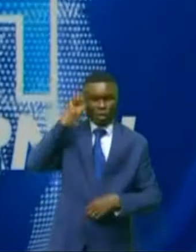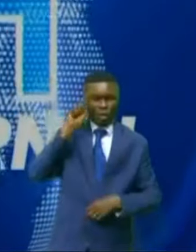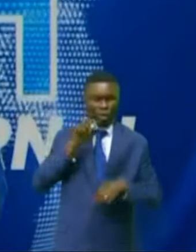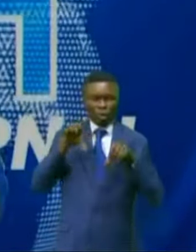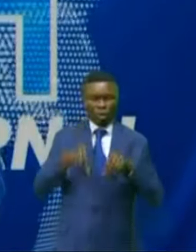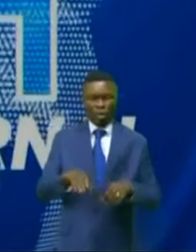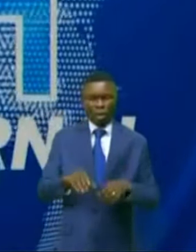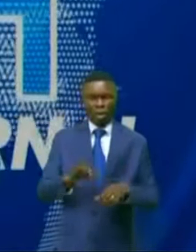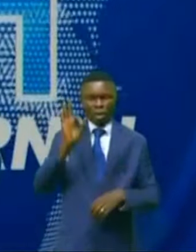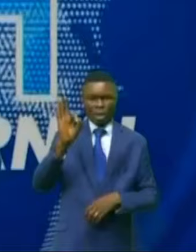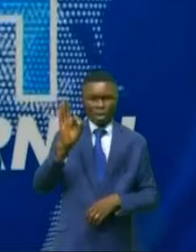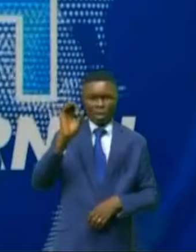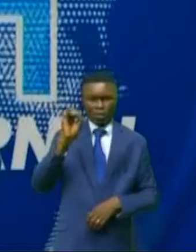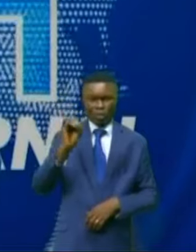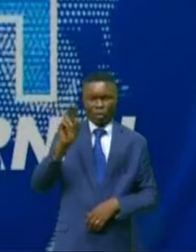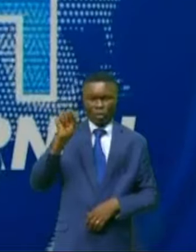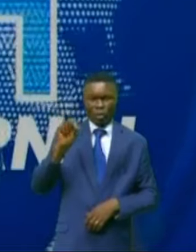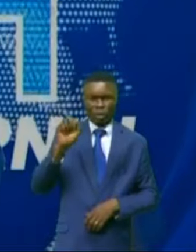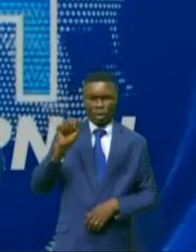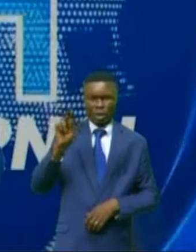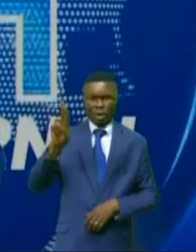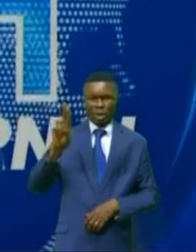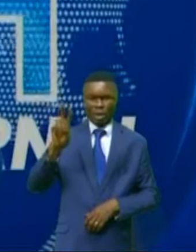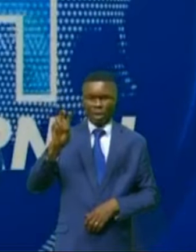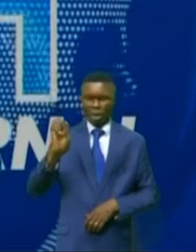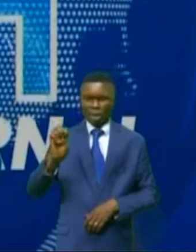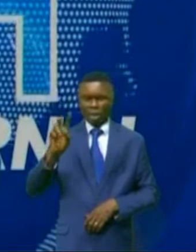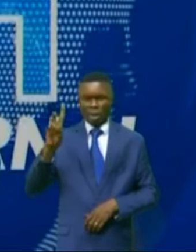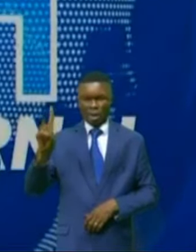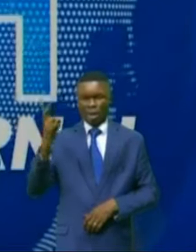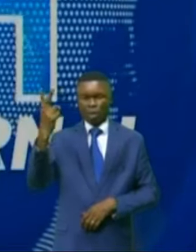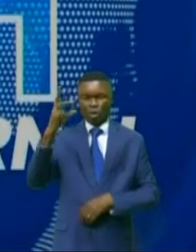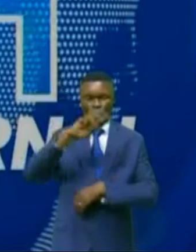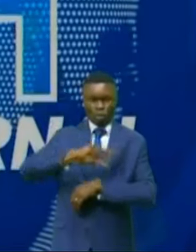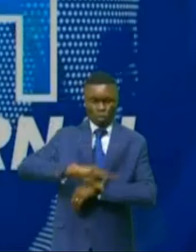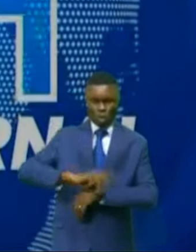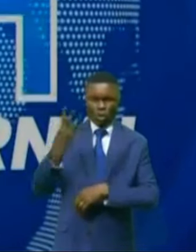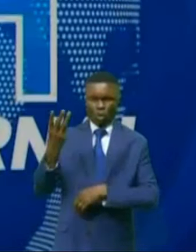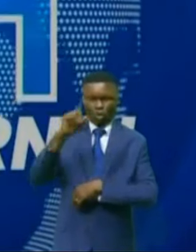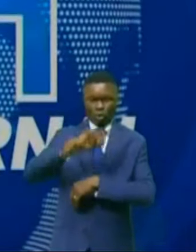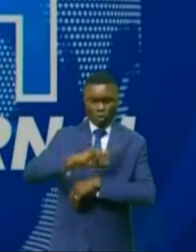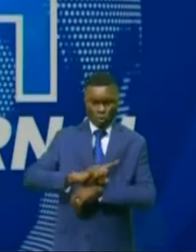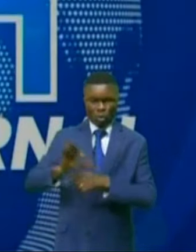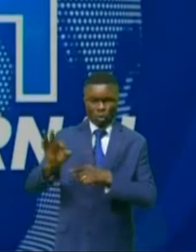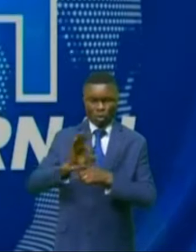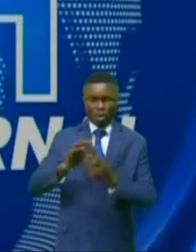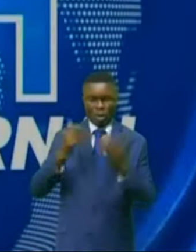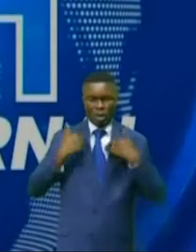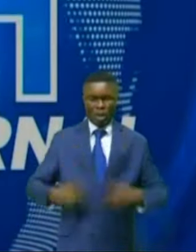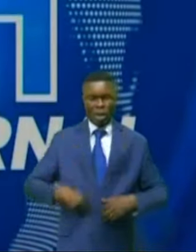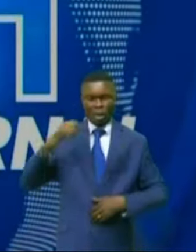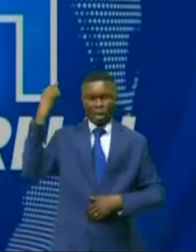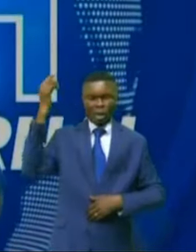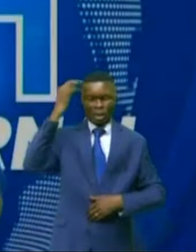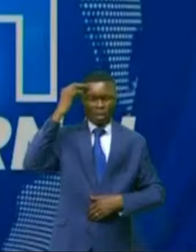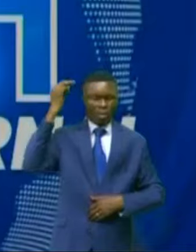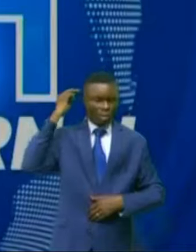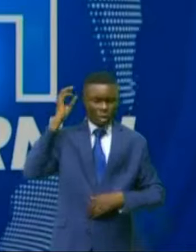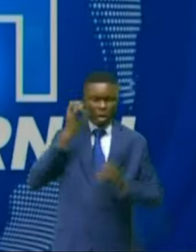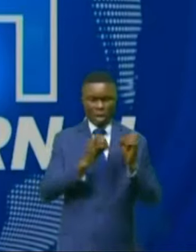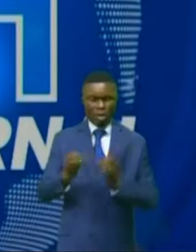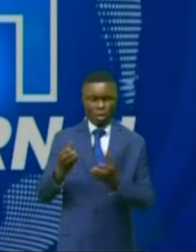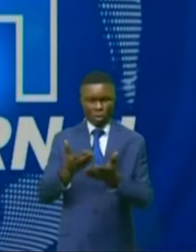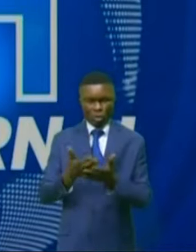le Fonds La Rêve en sigle, veut aller loin pour y arriver. 3 jours de colloque sur la santé mentale seront